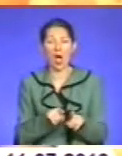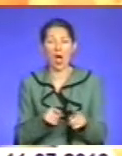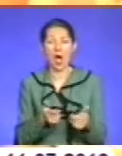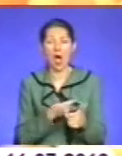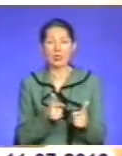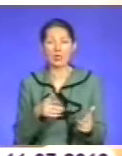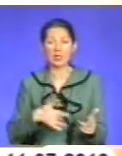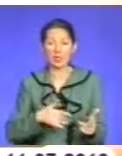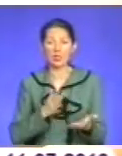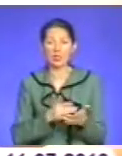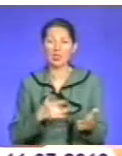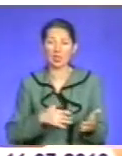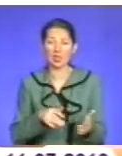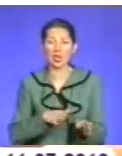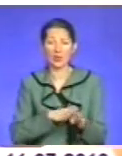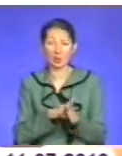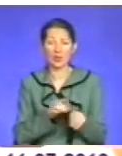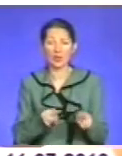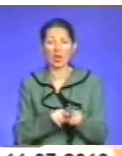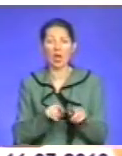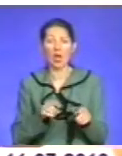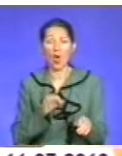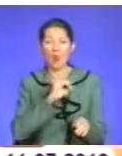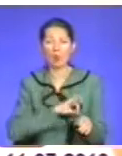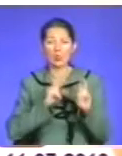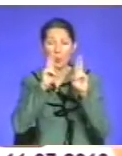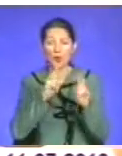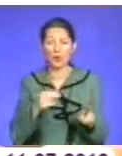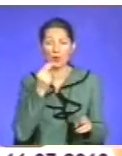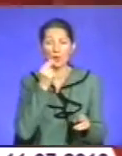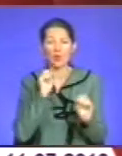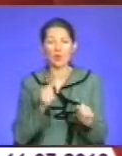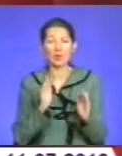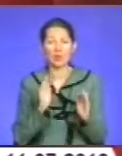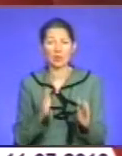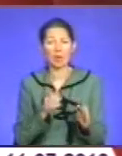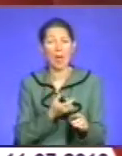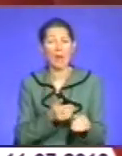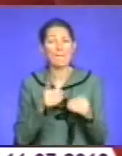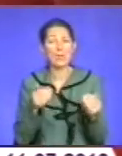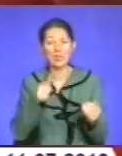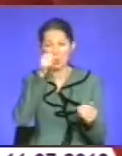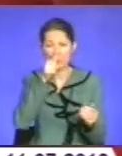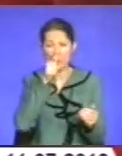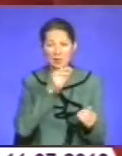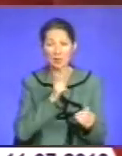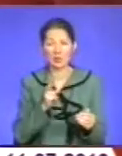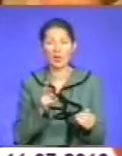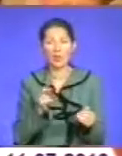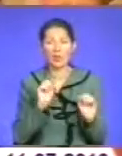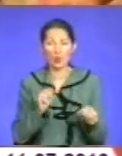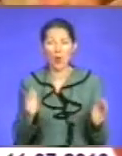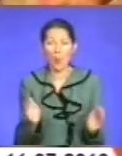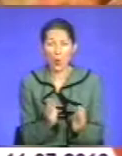і дотримуватися таких корисних правил харчування можна більше місяця, за який можна позбавитися від 7 до